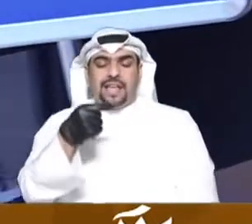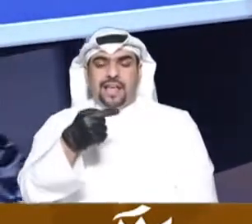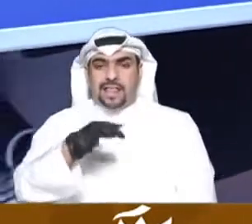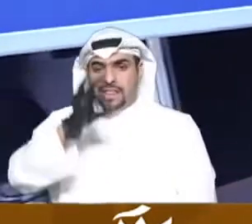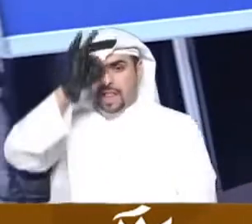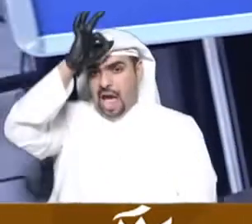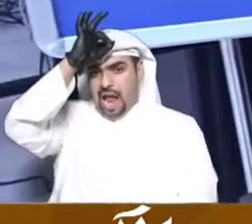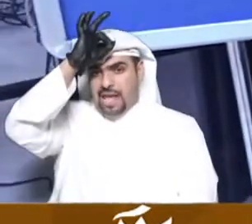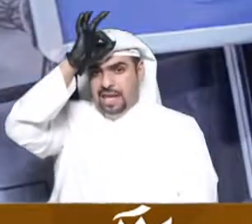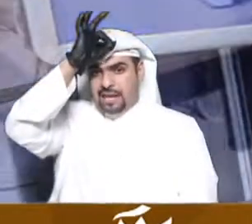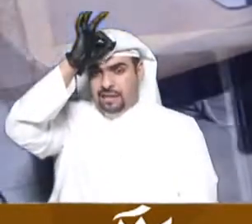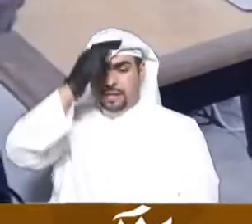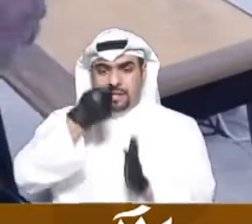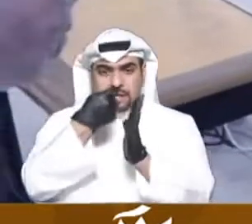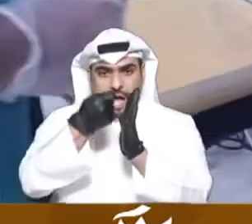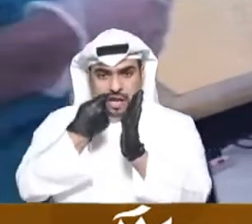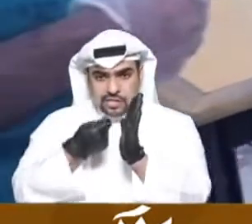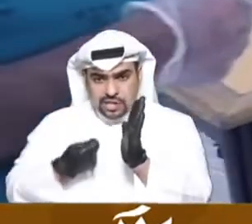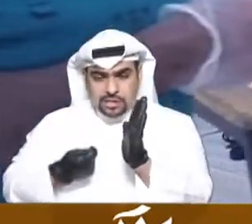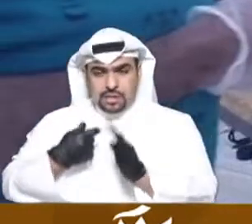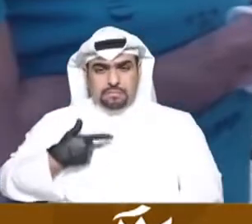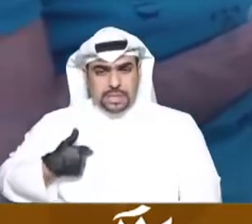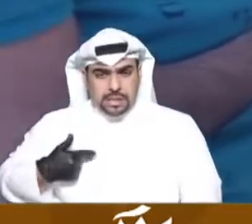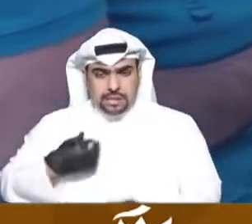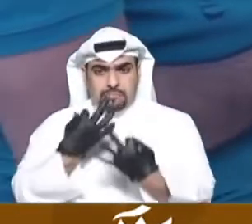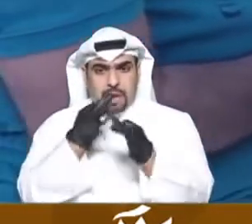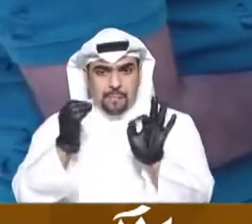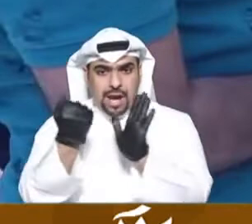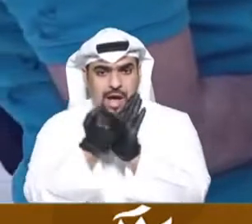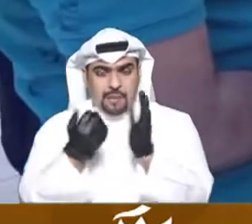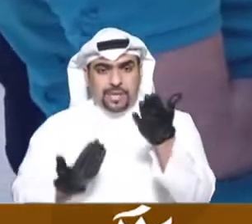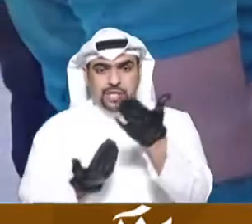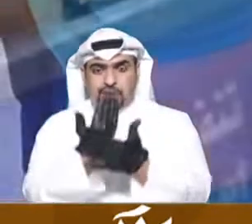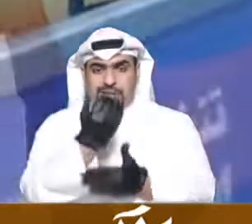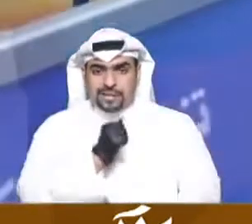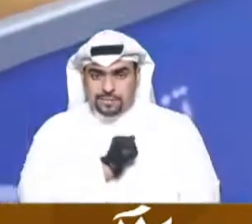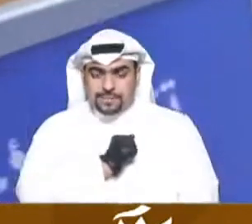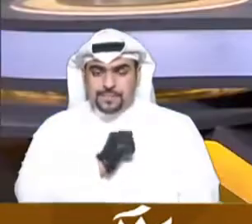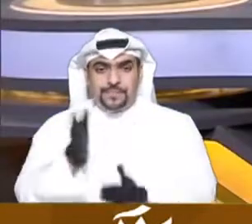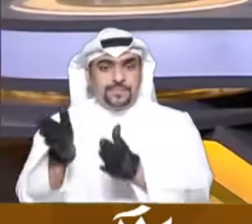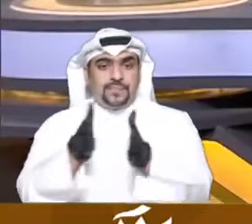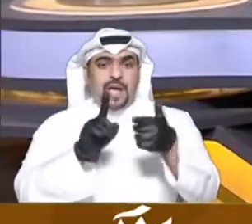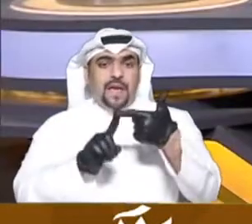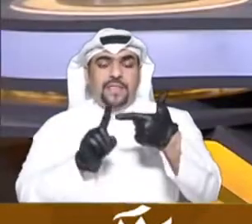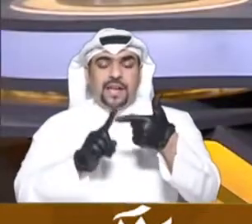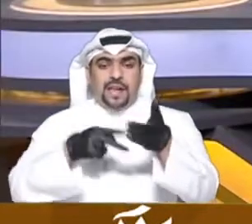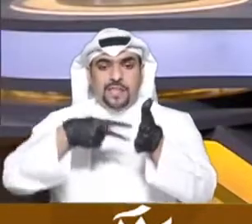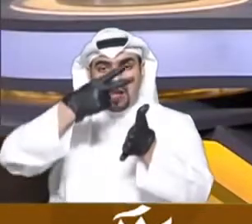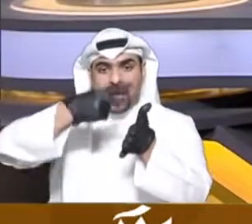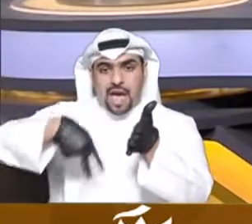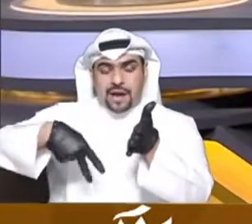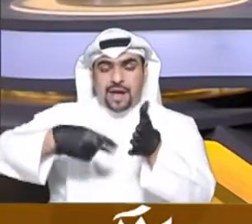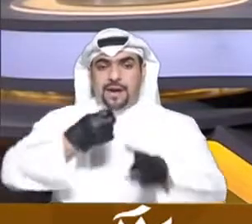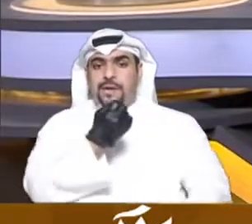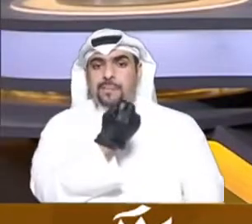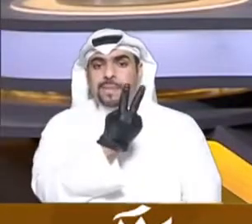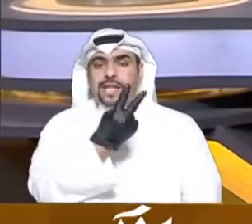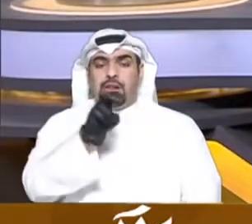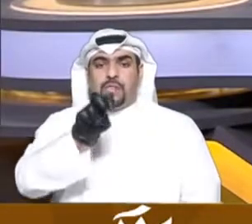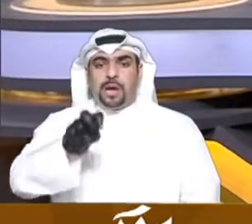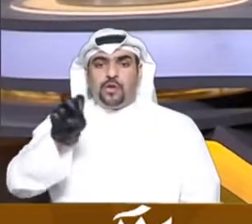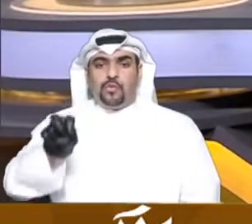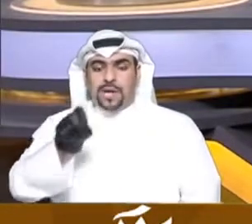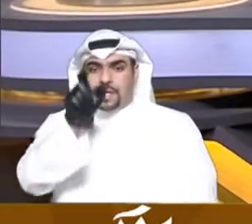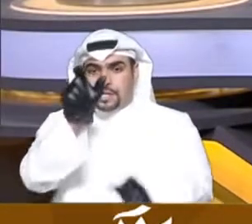السماح لتعديل الاوضاع حاليا يعني. طيب بالنسبه للقرار الوزاري 288 لسنه 2020 ايضا خاص بشان قواعد